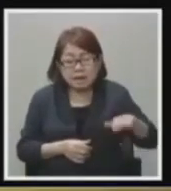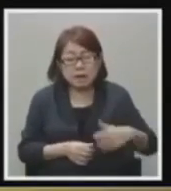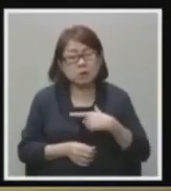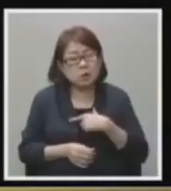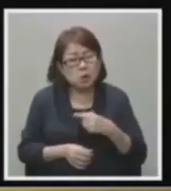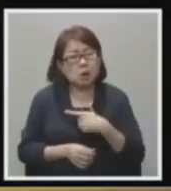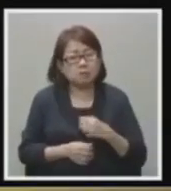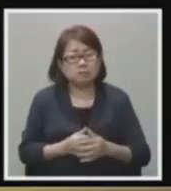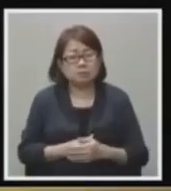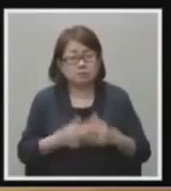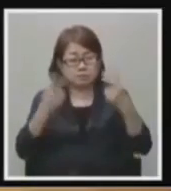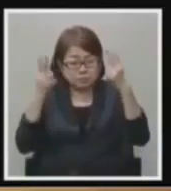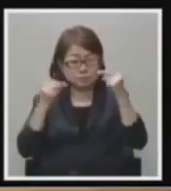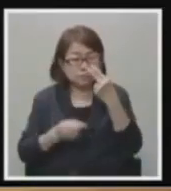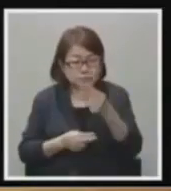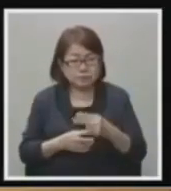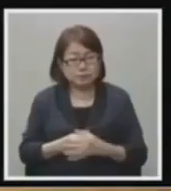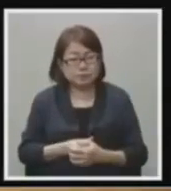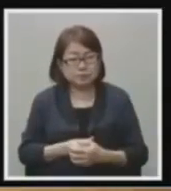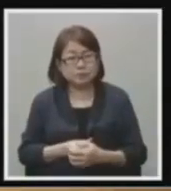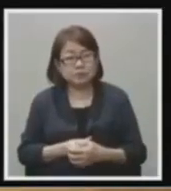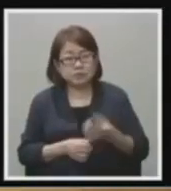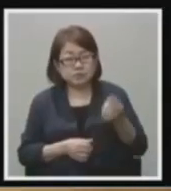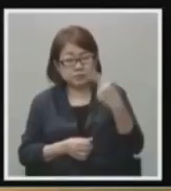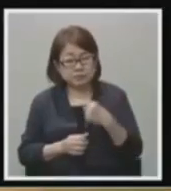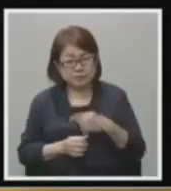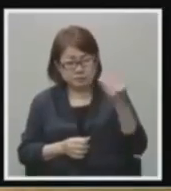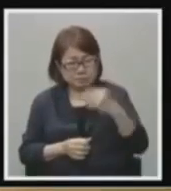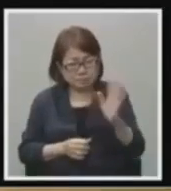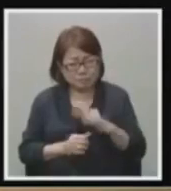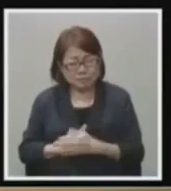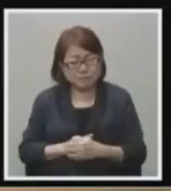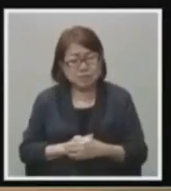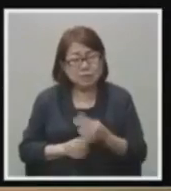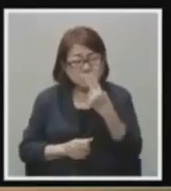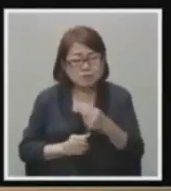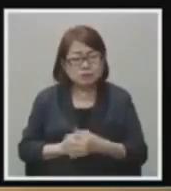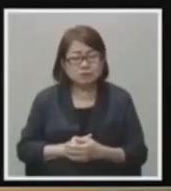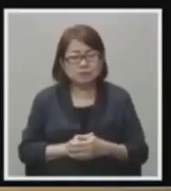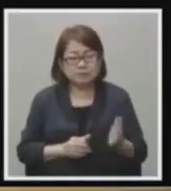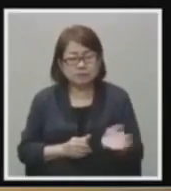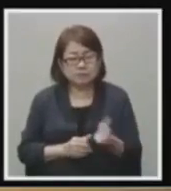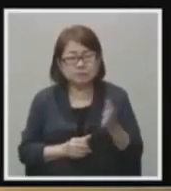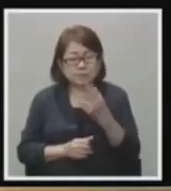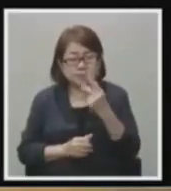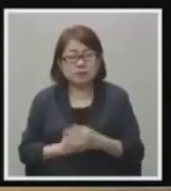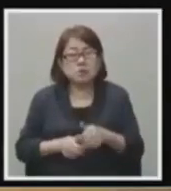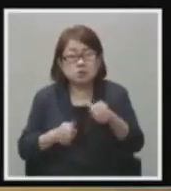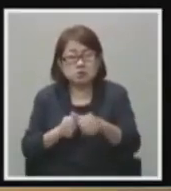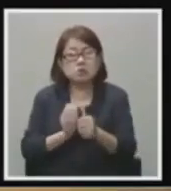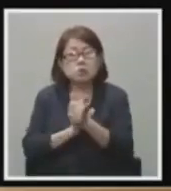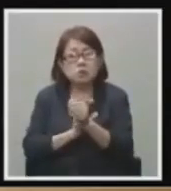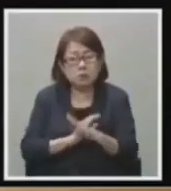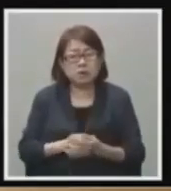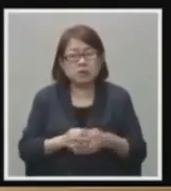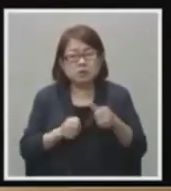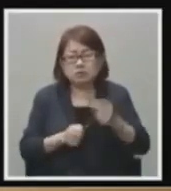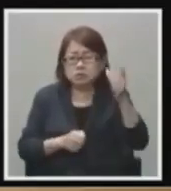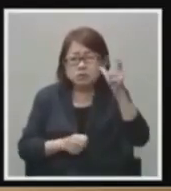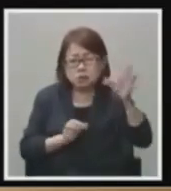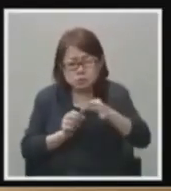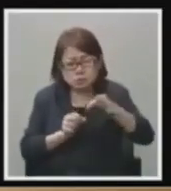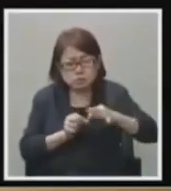ท่านนายกดูด้วยนะครับเดี๋ยวจะหาว่าผมเอาภาพอื่นมาเลื่อนไปครับ นี่ที่อุบลและที่ตามบ้านนอกบ้านน